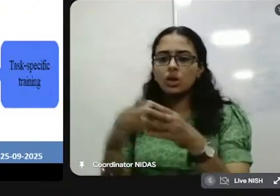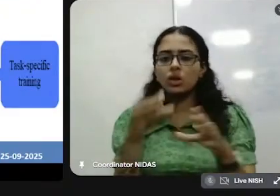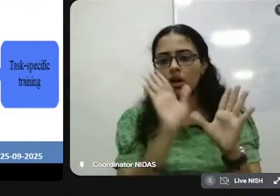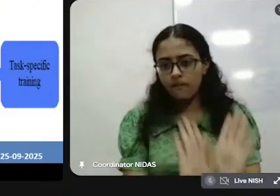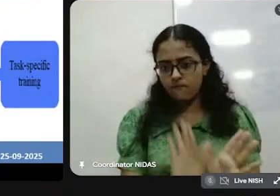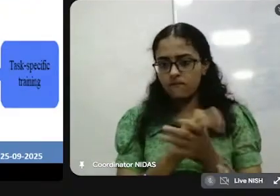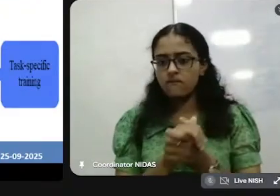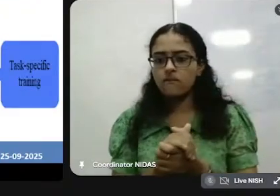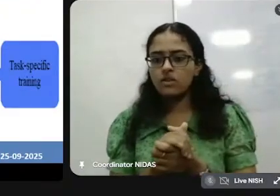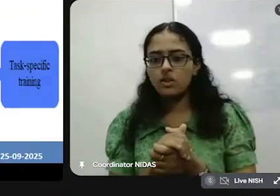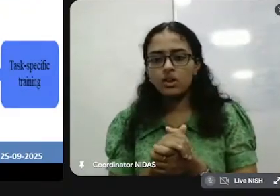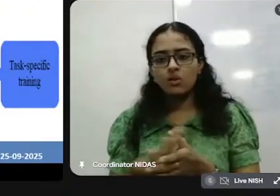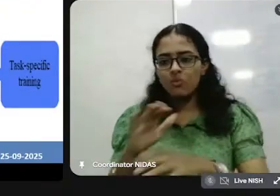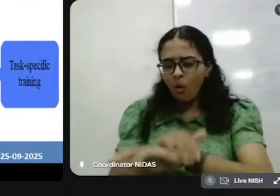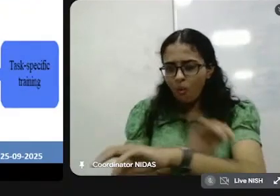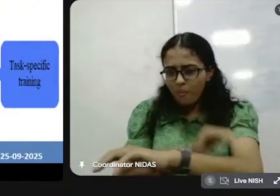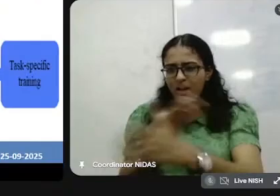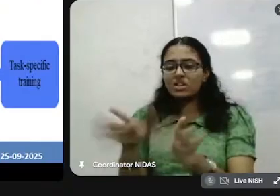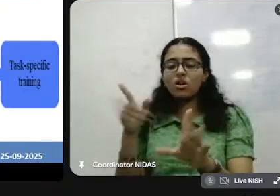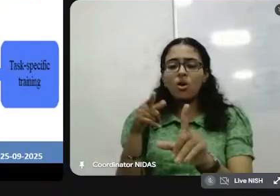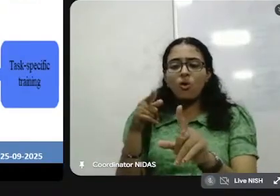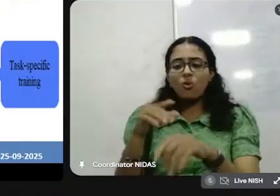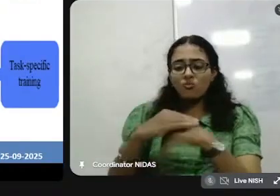പത്തോളജിസ്റ്റ് ഉണ്ട്, ഒക്യുപേഷണൽ തെറപ്പി, ഫിസിയോതെറപ്പി,